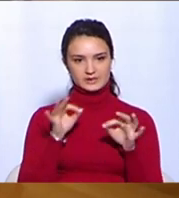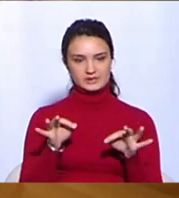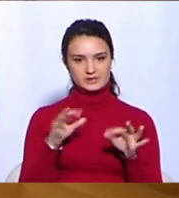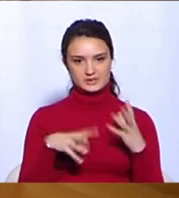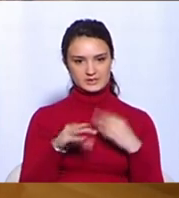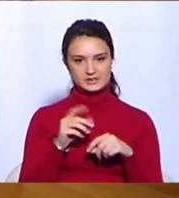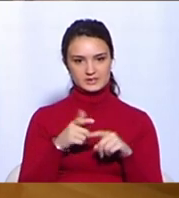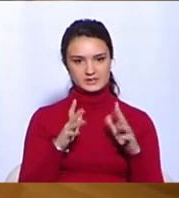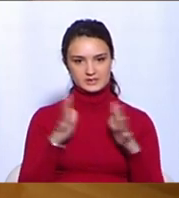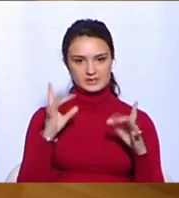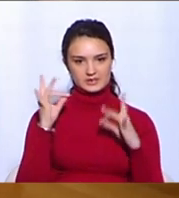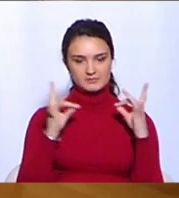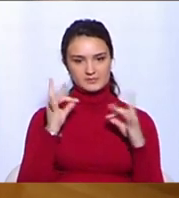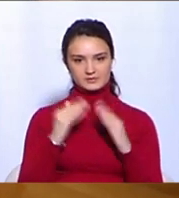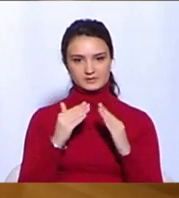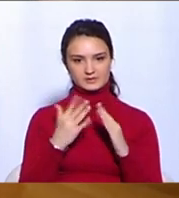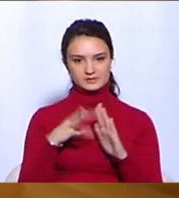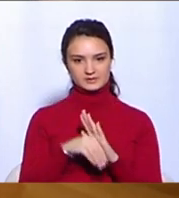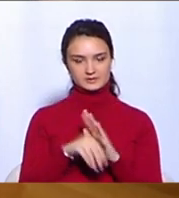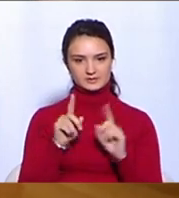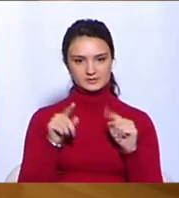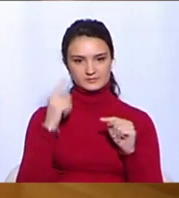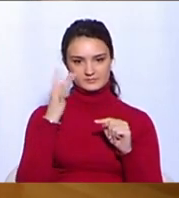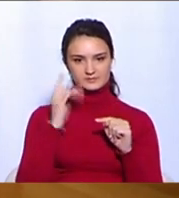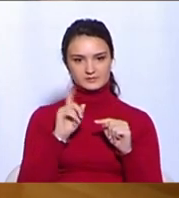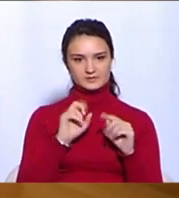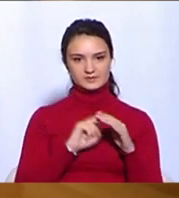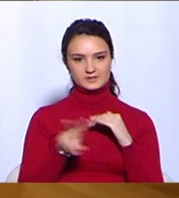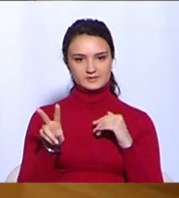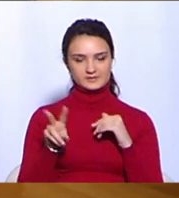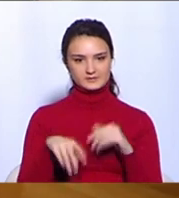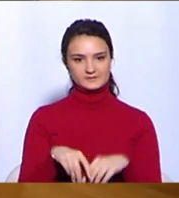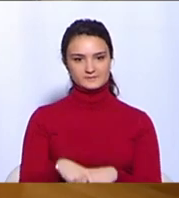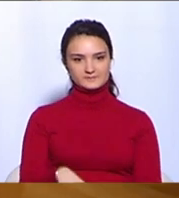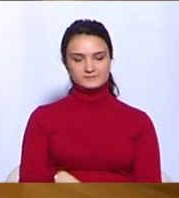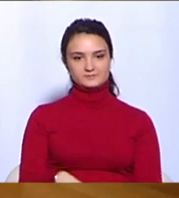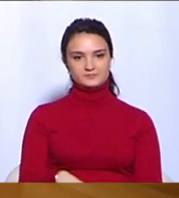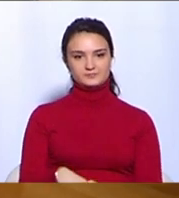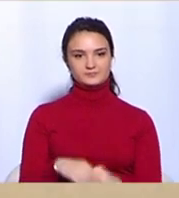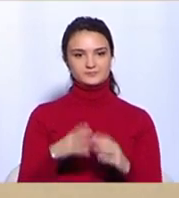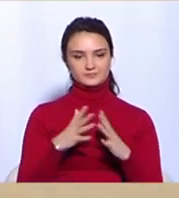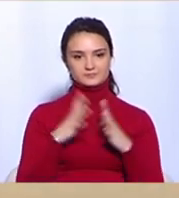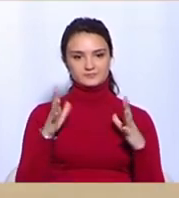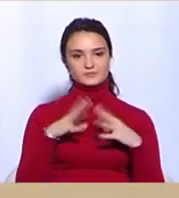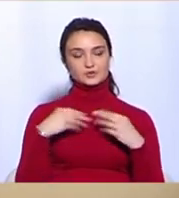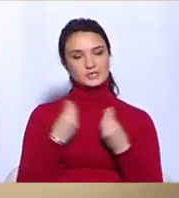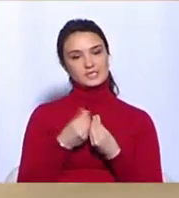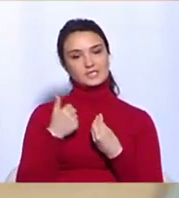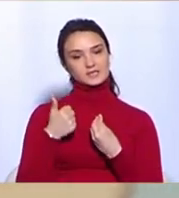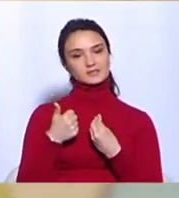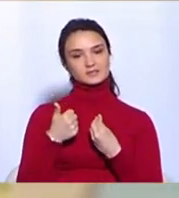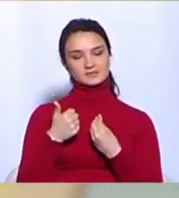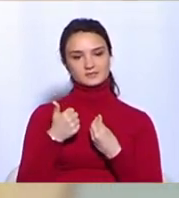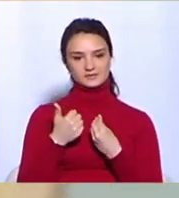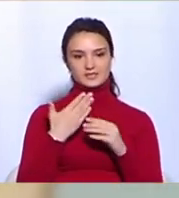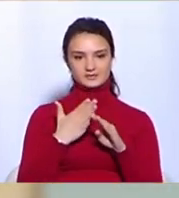გითხრათ, ძალიან დიდი ხმაურია სახლში. ძალიან ხანდახან ფიქრობ სად გავიქცეთკო. დიდი ოჯახი რო არის კარგი, ის